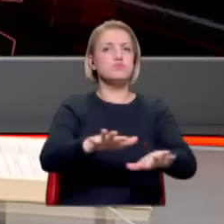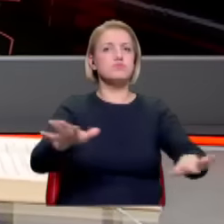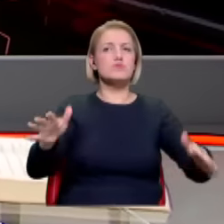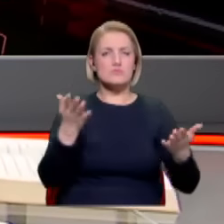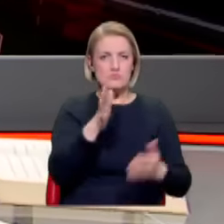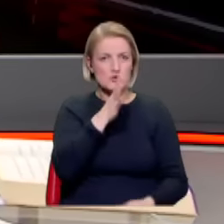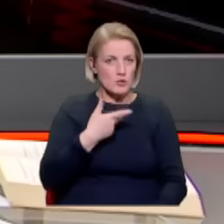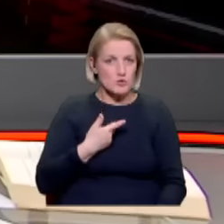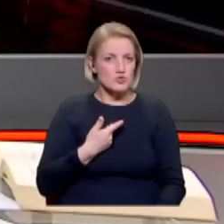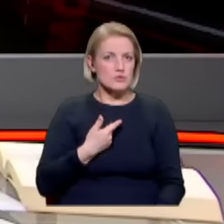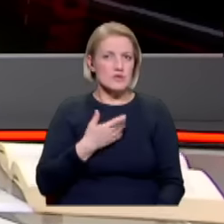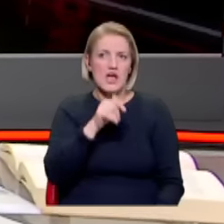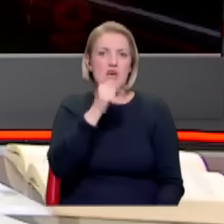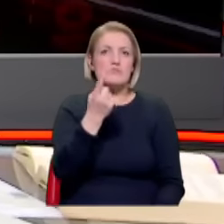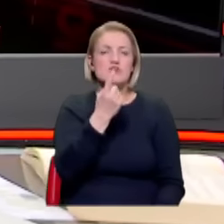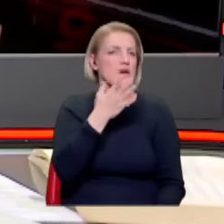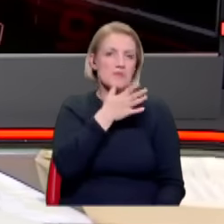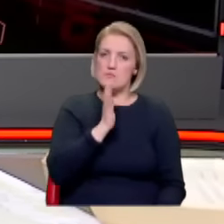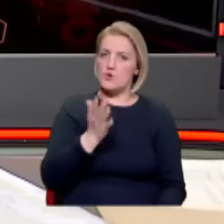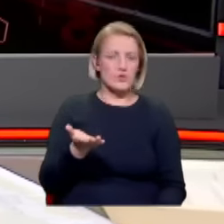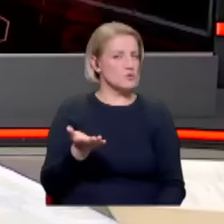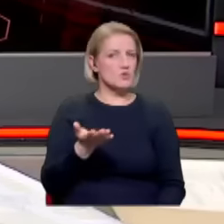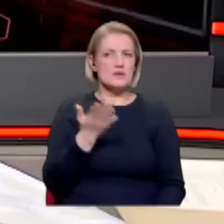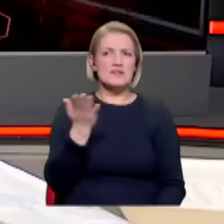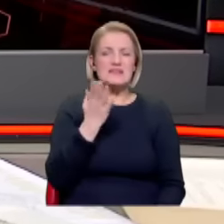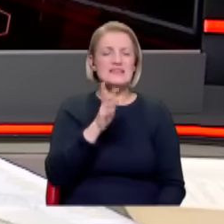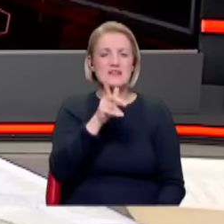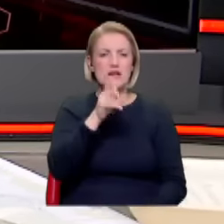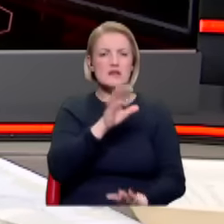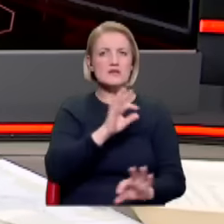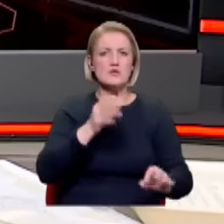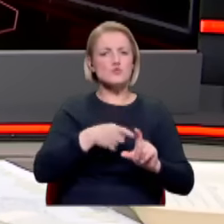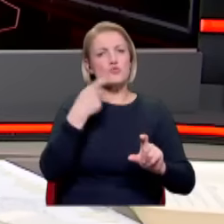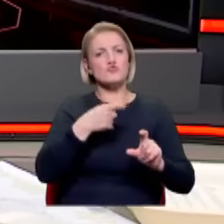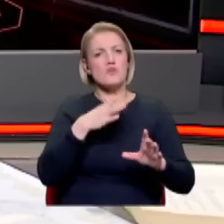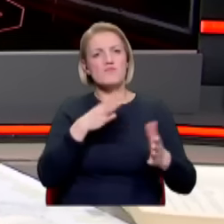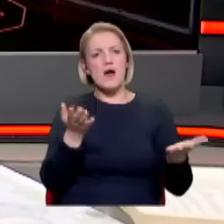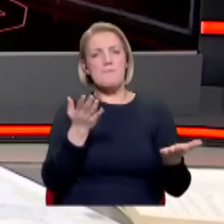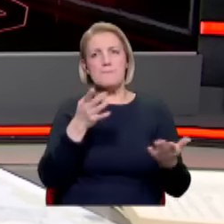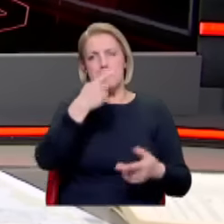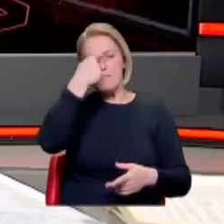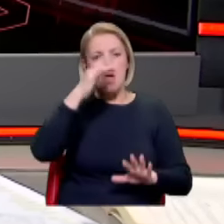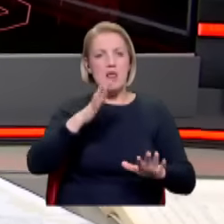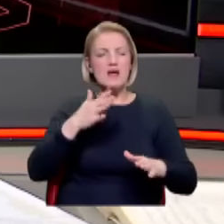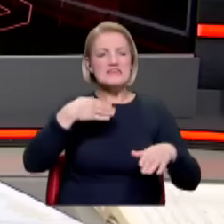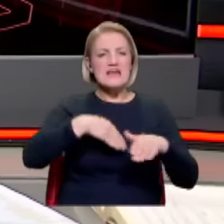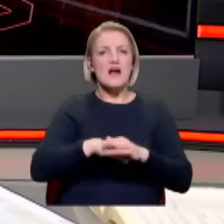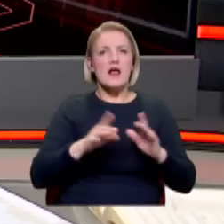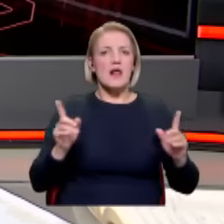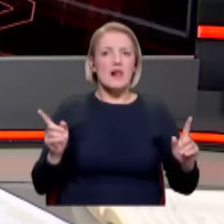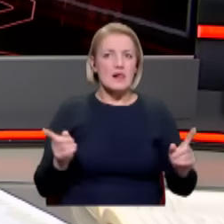ölçüde, bunu biliyor muyuz? Hiçbir şey bilmiyoruz. Nasıl göz yumuldu? Sözde soruşturma var. Belki de artık saklanamayacak hale